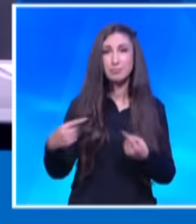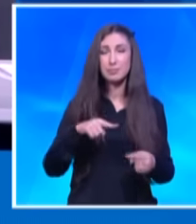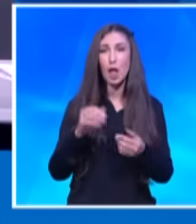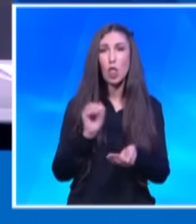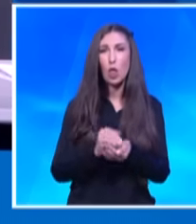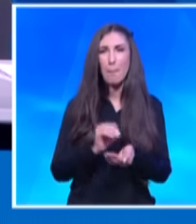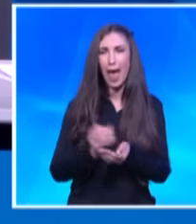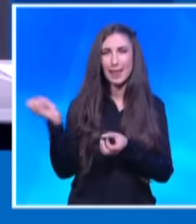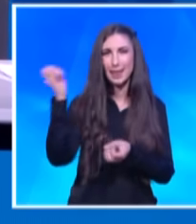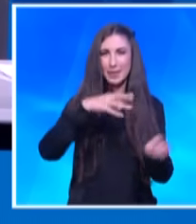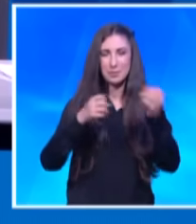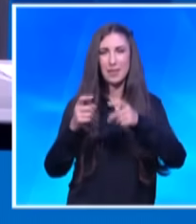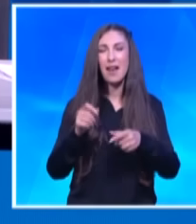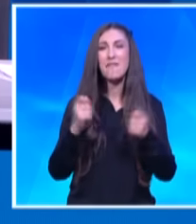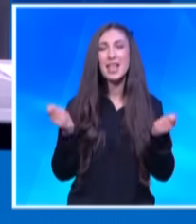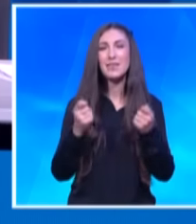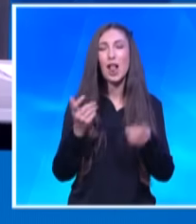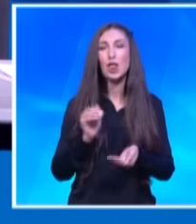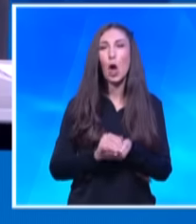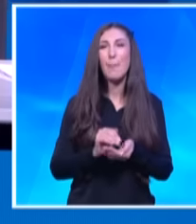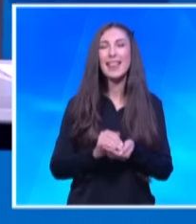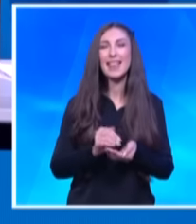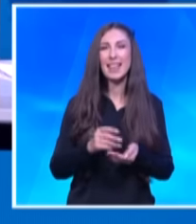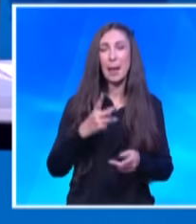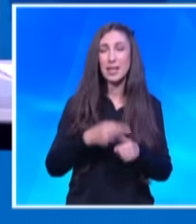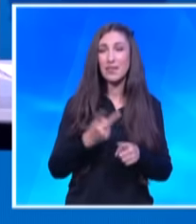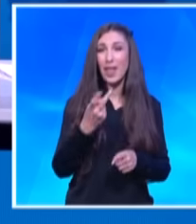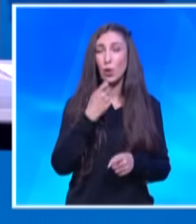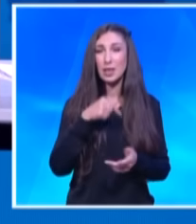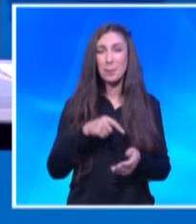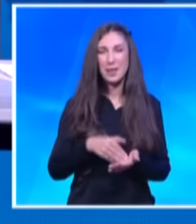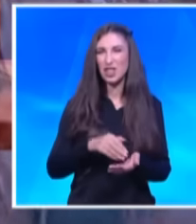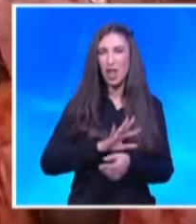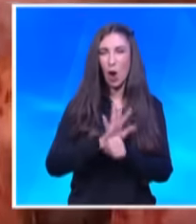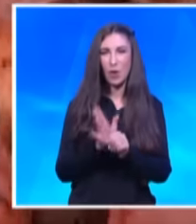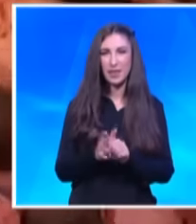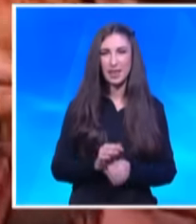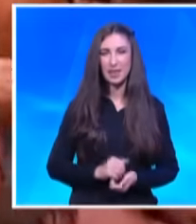домати. Фестивалът Томатина беше прекъснат за 2 години заради пандемията.